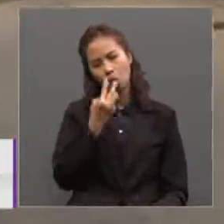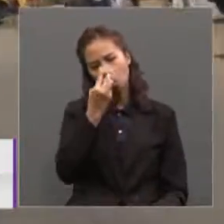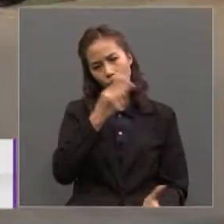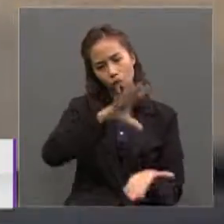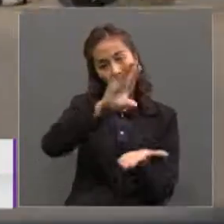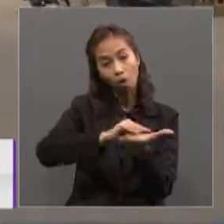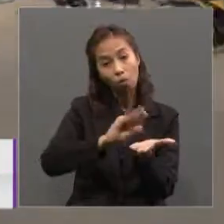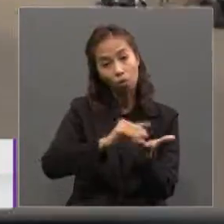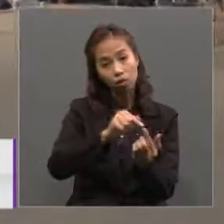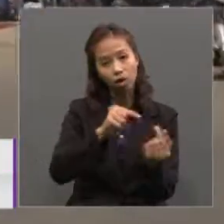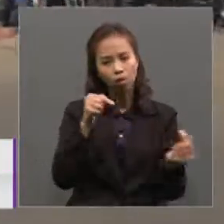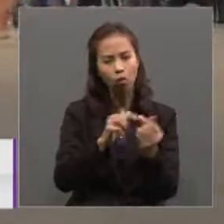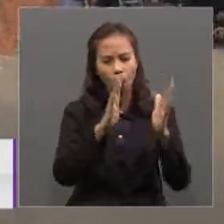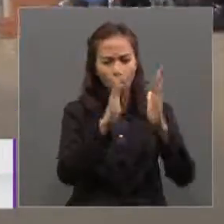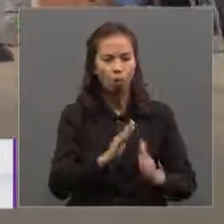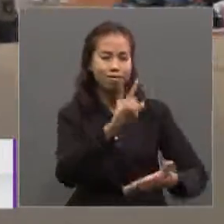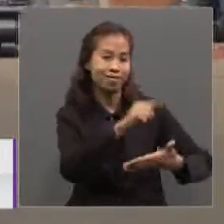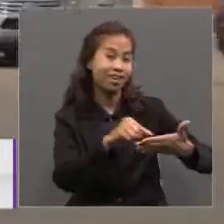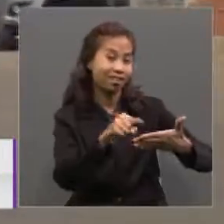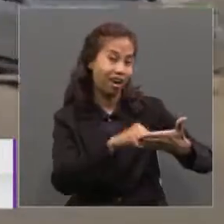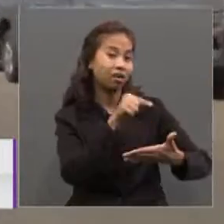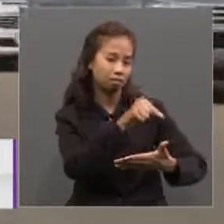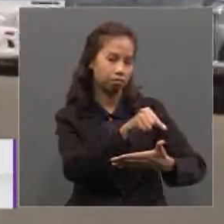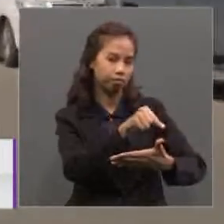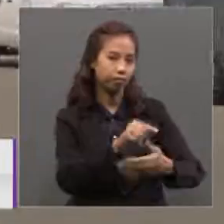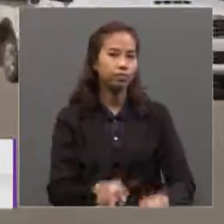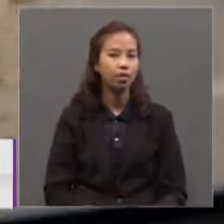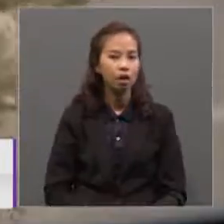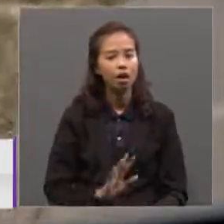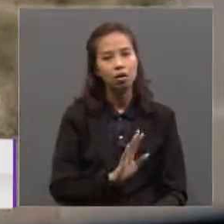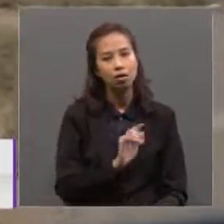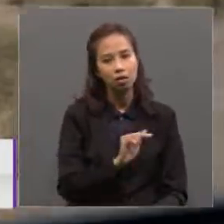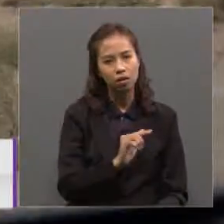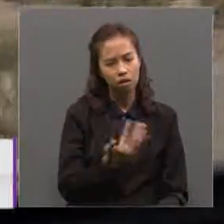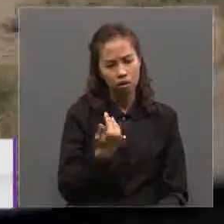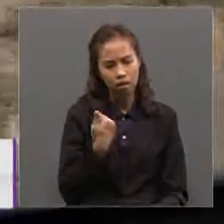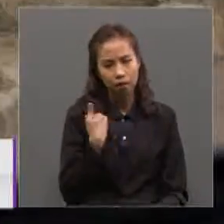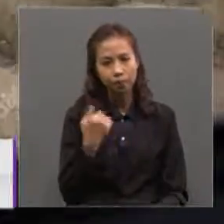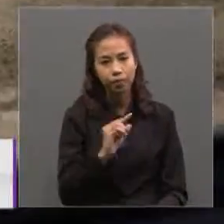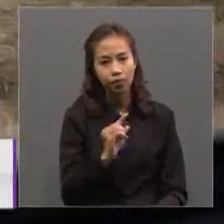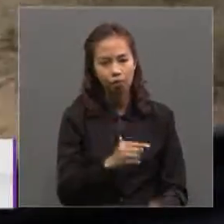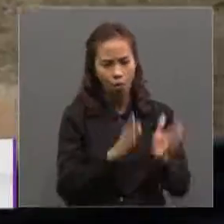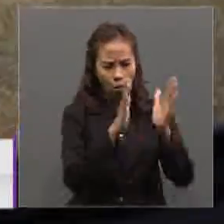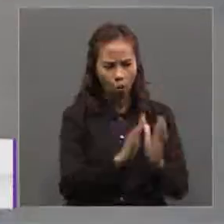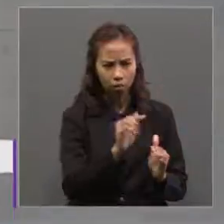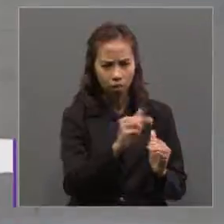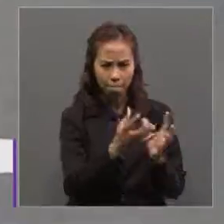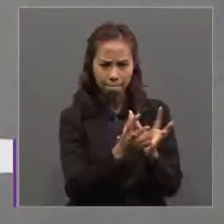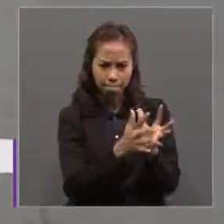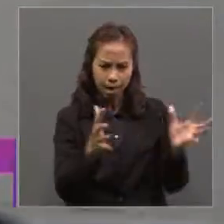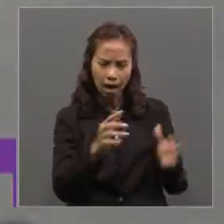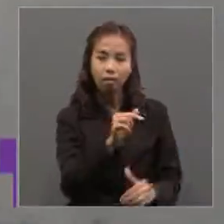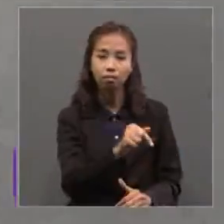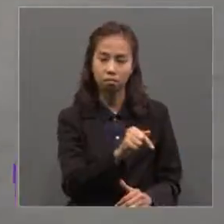ผู้ลงทะเบียนประสงค์จะเลือกตั้งล่วงหน้าในพื้นที่เขตเลือกตั้งที่2จังหวัดขอนแก่นก็พบว่ามีจำนวนมากกว่าเขตเลือกตั้ง